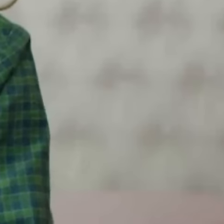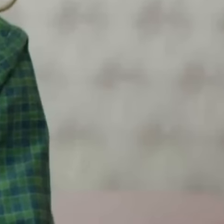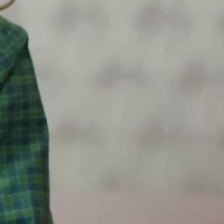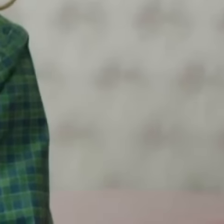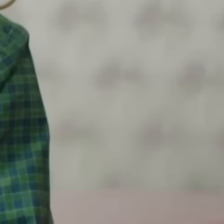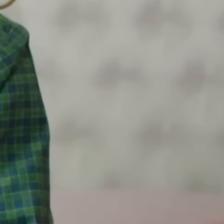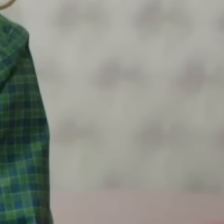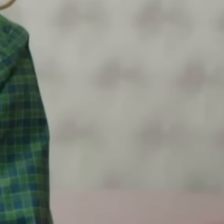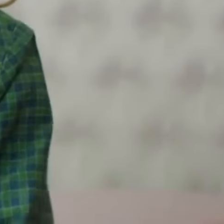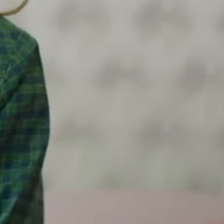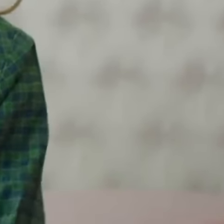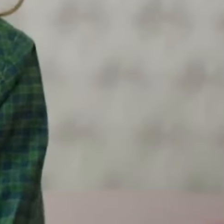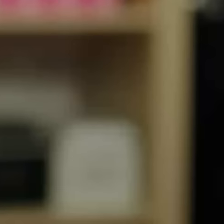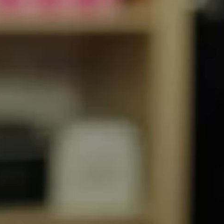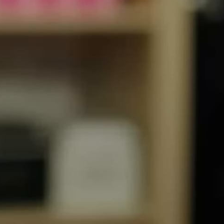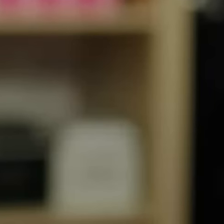Yeniden açıp bir daha kapattı.